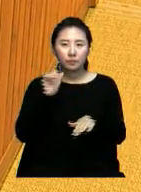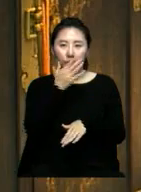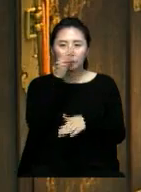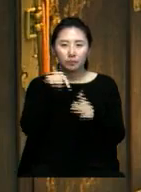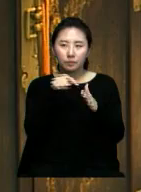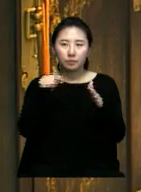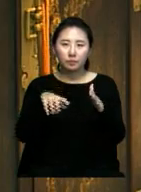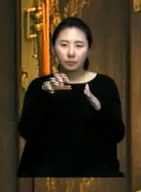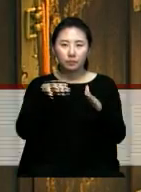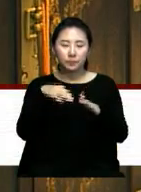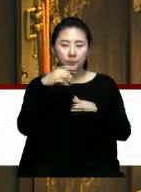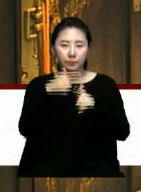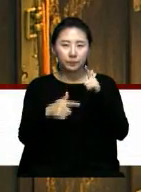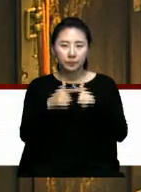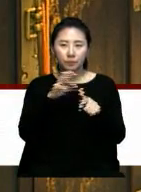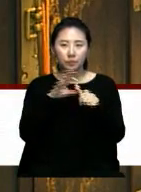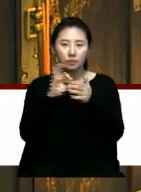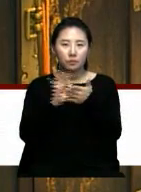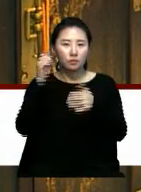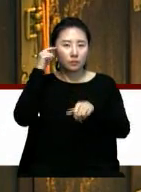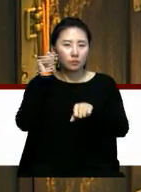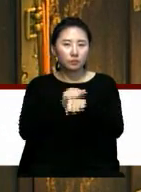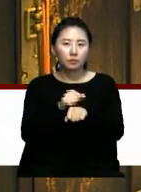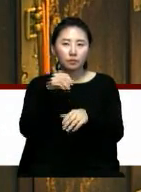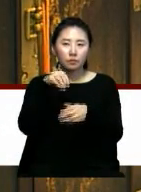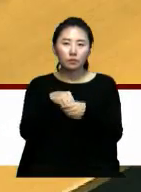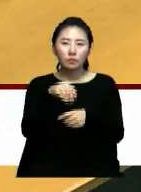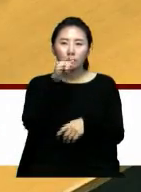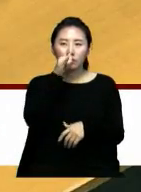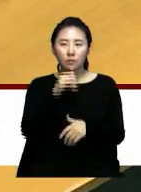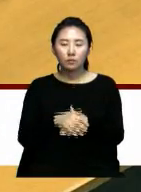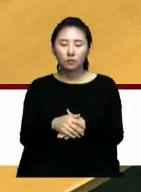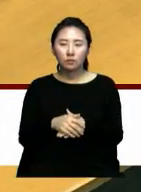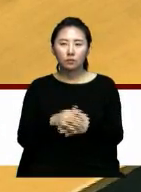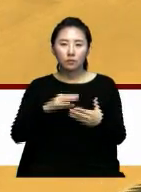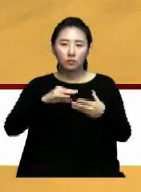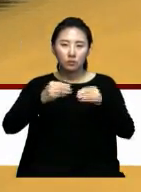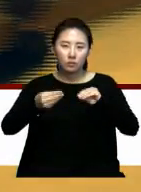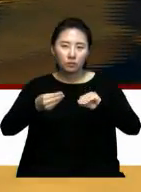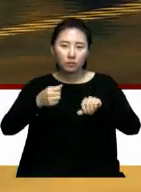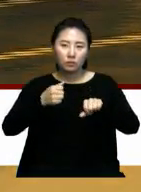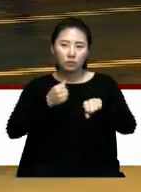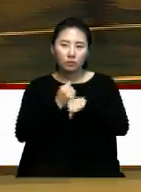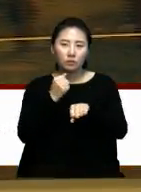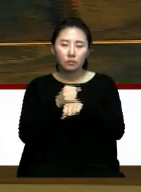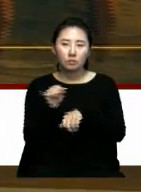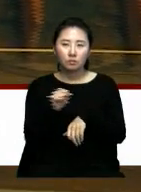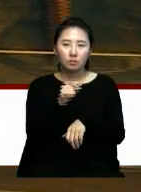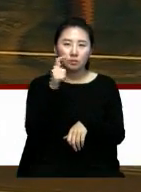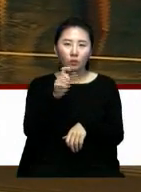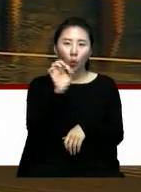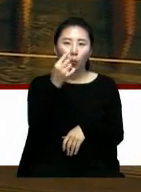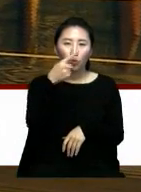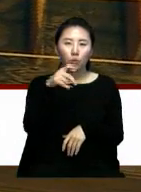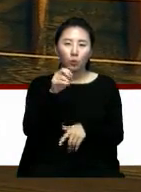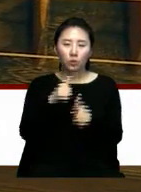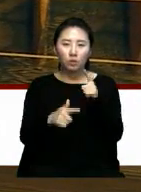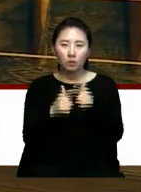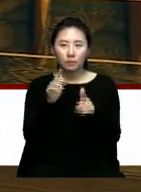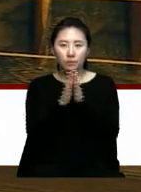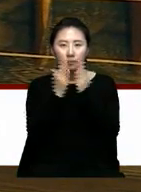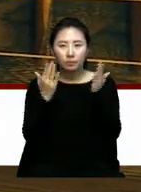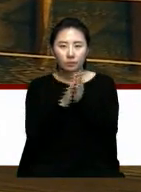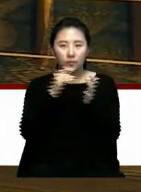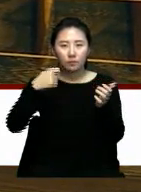아름다움 속에는 목재 이용에 대한 지혜도 담겨 있습니다. 뒤틀림이 적고 벌레에 강한 오동나무는